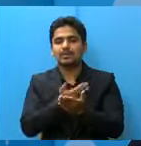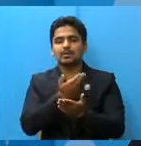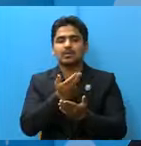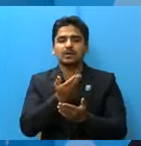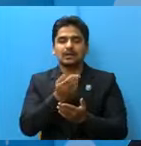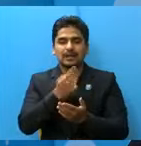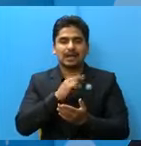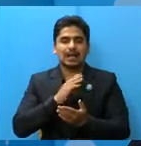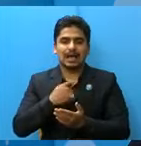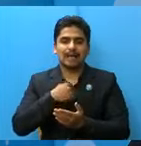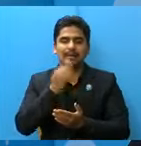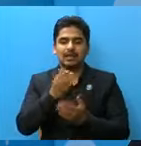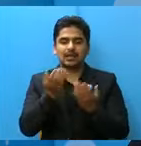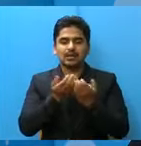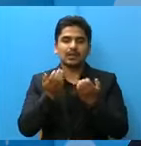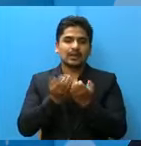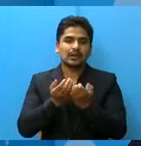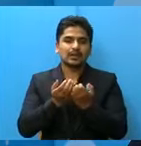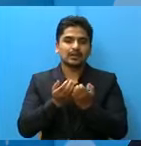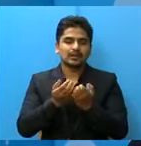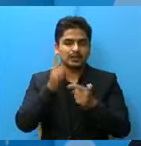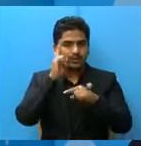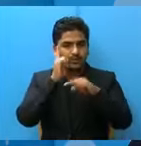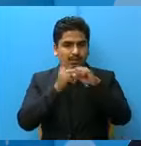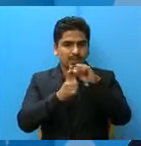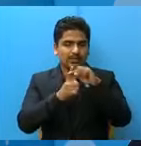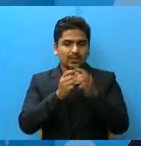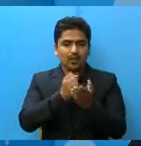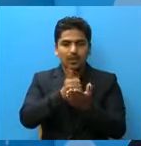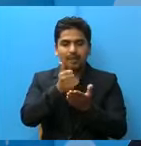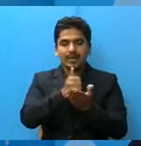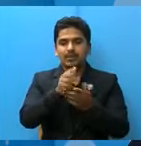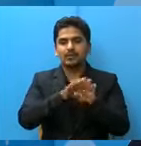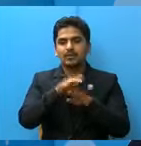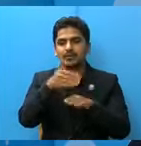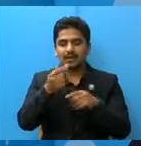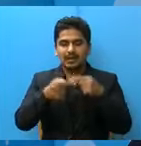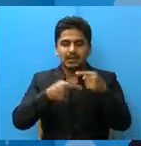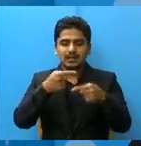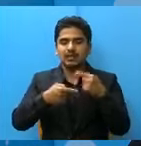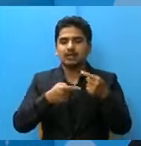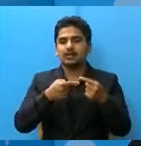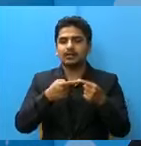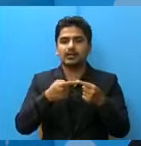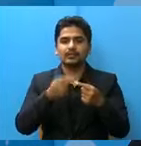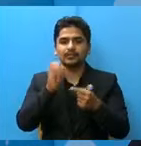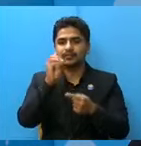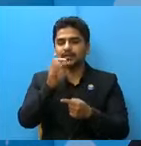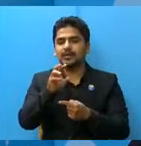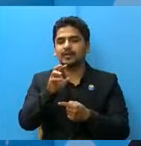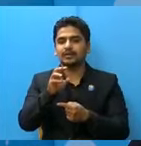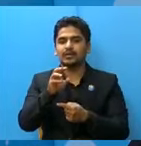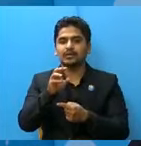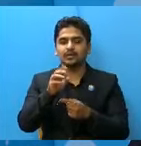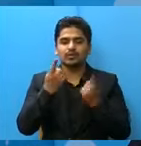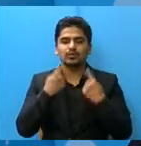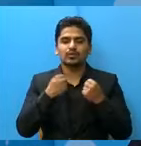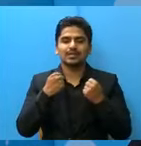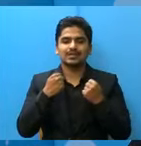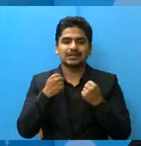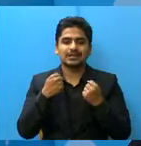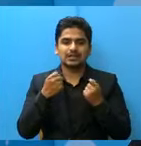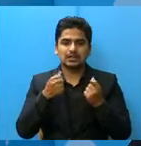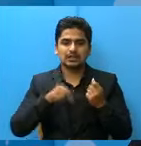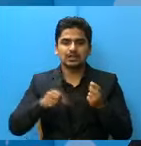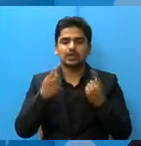आमिले गरदे आये का सकारात्मक अभ्यास लाई निरंतरता दिन स्वास्त्य तथा